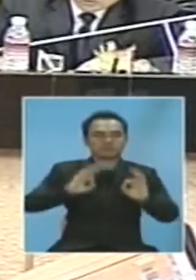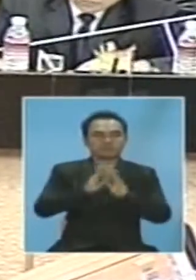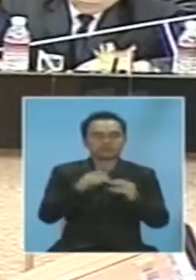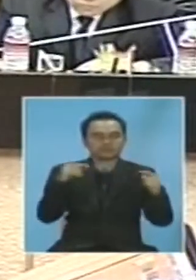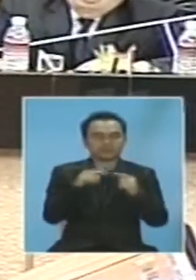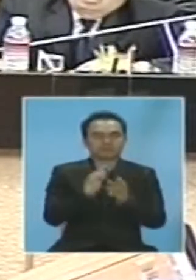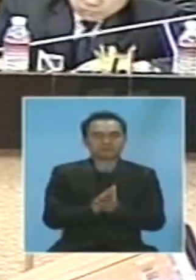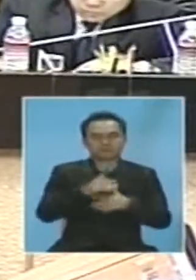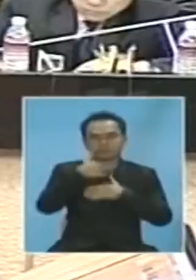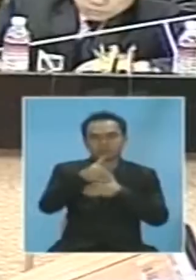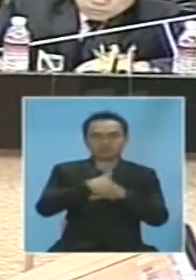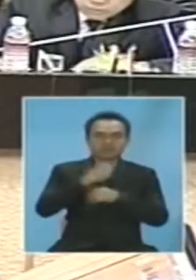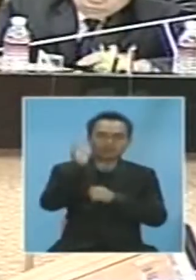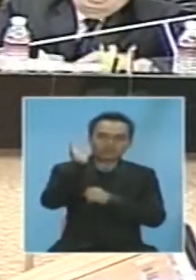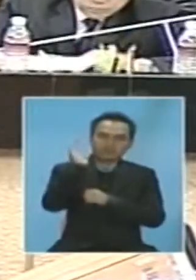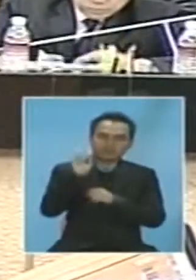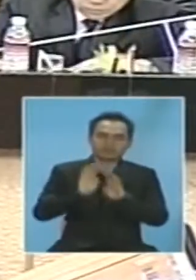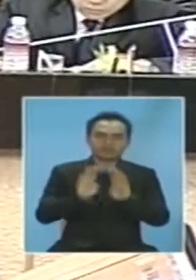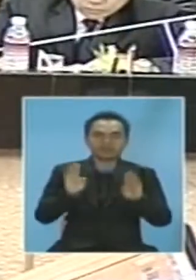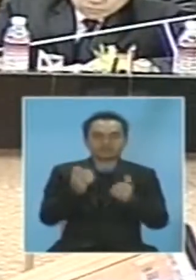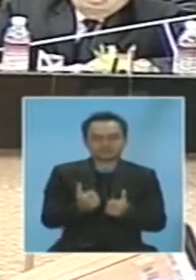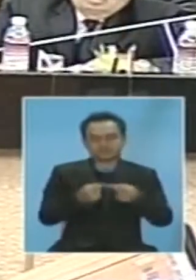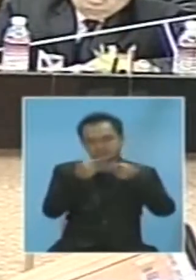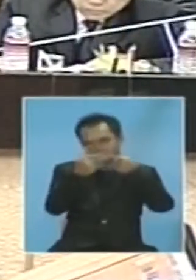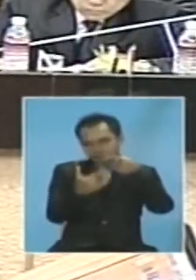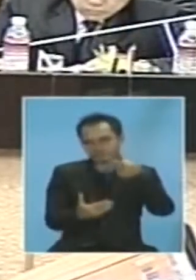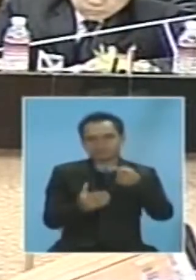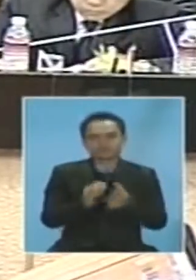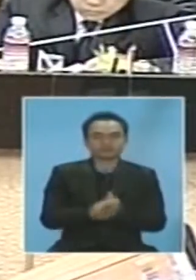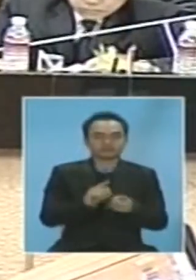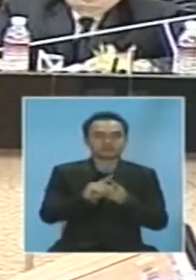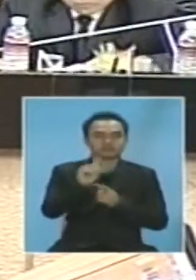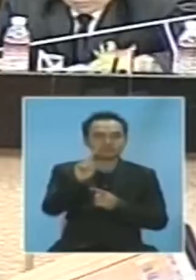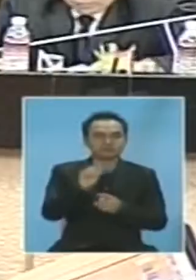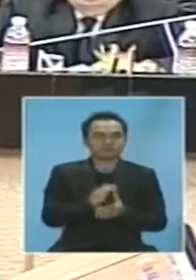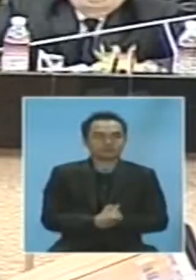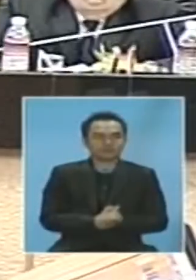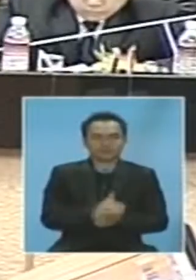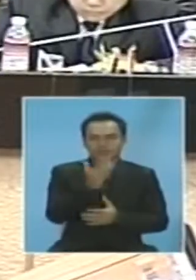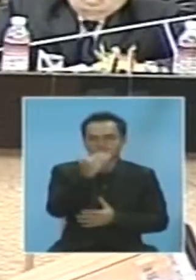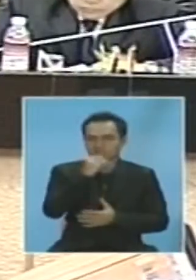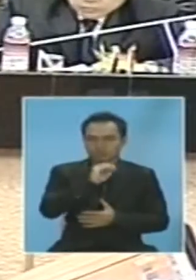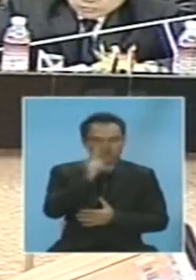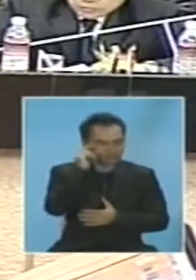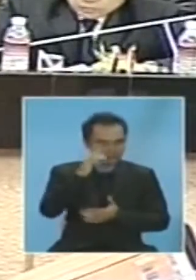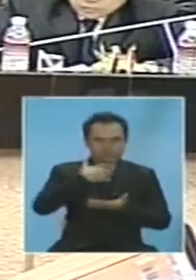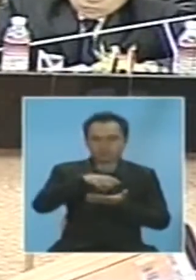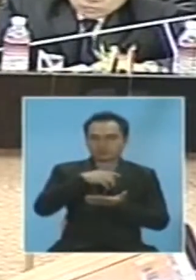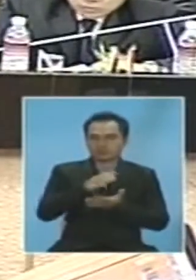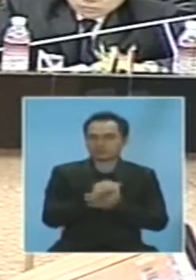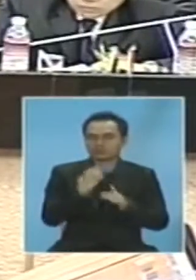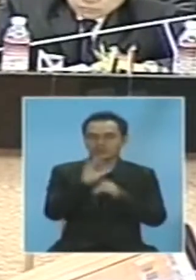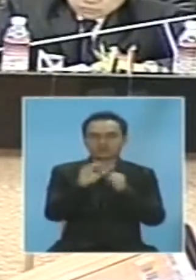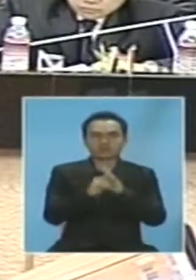อกเหนือจากวันที่แถลงเปิดคดีดังนี้นะคะประเด็นแรกค่ะก็คือประเด็นที่กล่าวหาว่าโครง